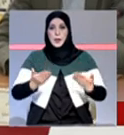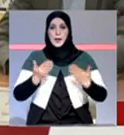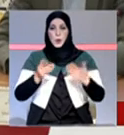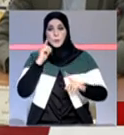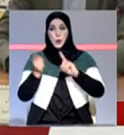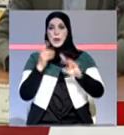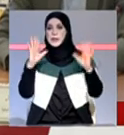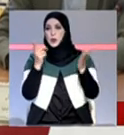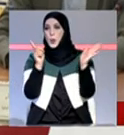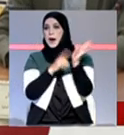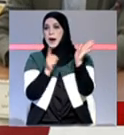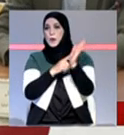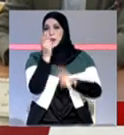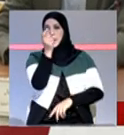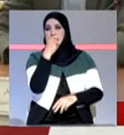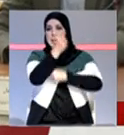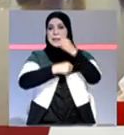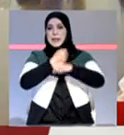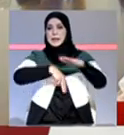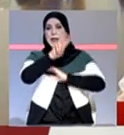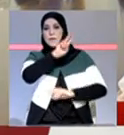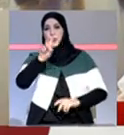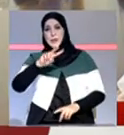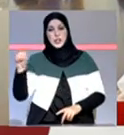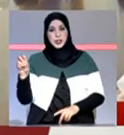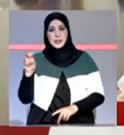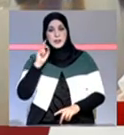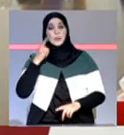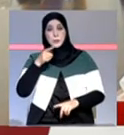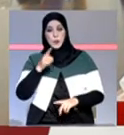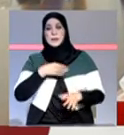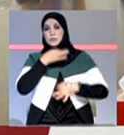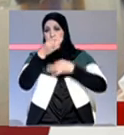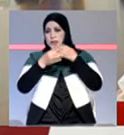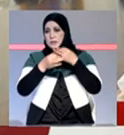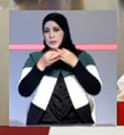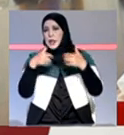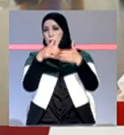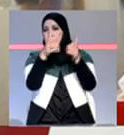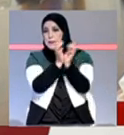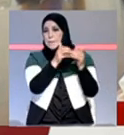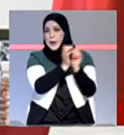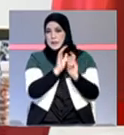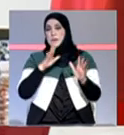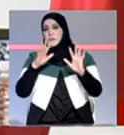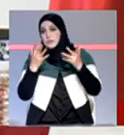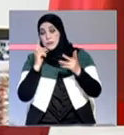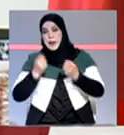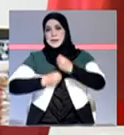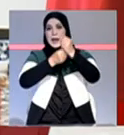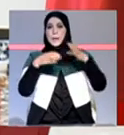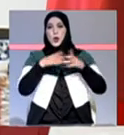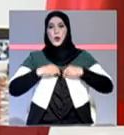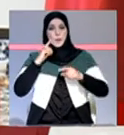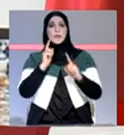منها قانون الماليه لسنه احدى وعشرين والفين وقد اعتبرت بعض مكونات الحزام السياسي الداعم للحكومه ان